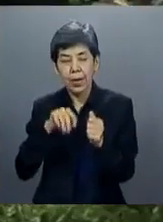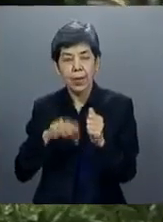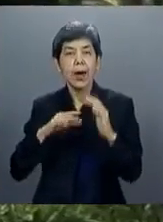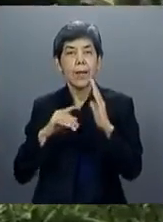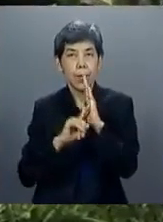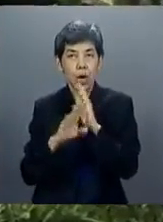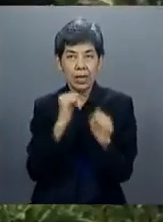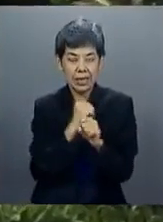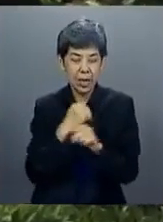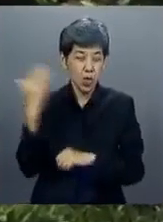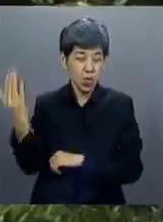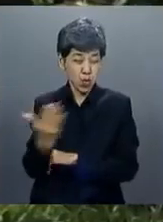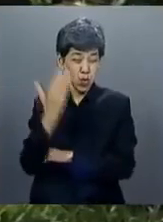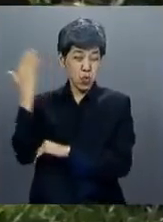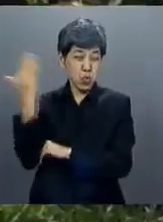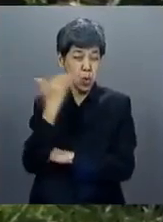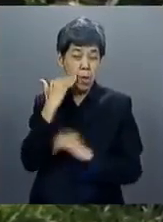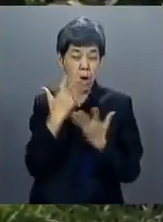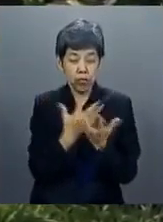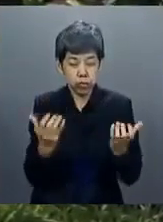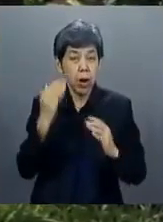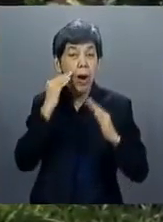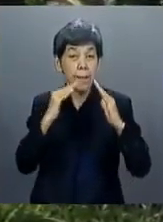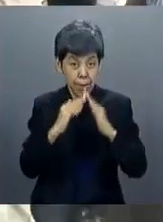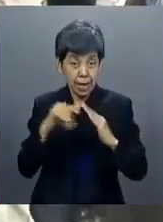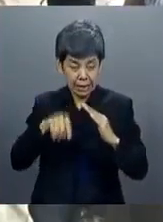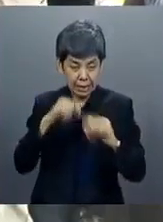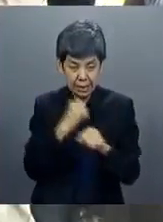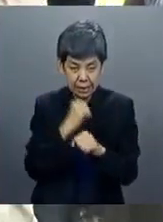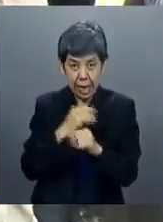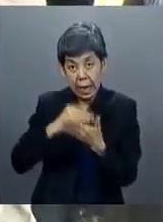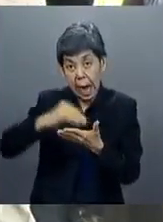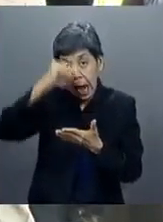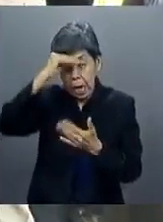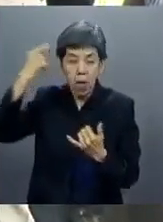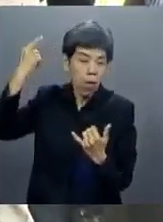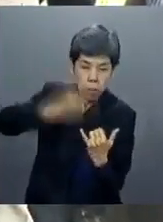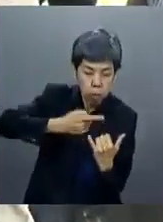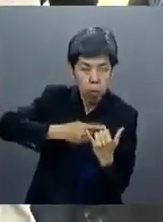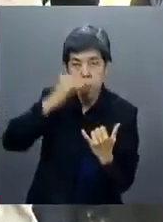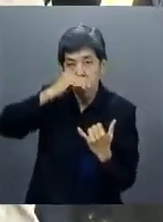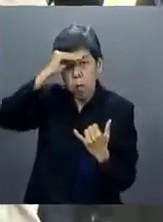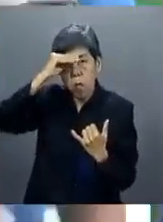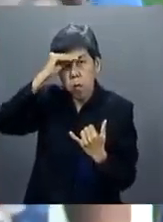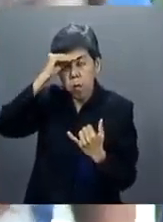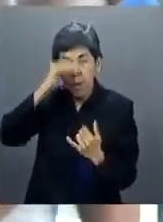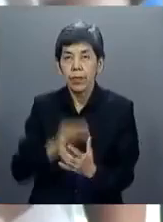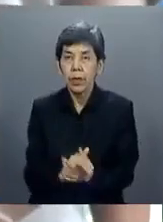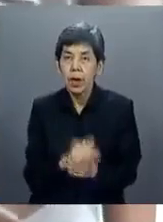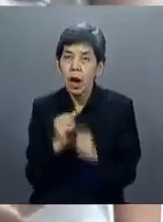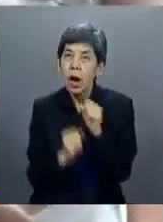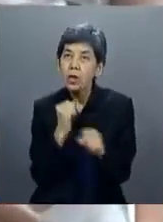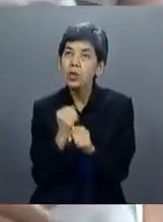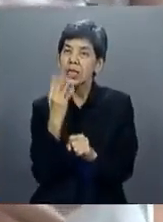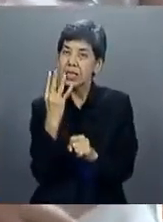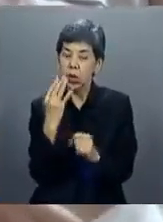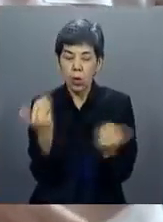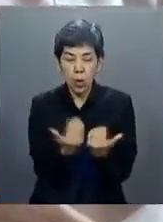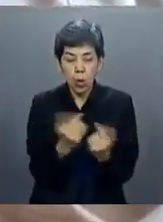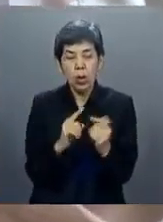ย์หลังเกิดพายุพัดบ้านพังเสียหายทั้งหลังและทับเด็กหญิงสัชิการสายสอนหรือน้องแพรวัย4 ขวบบุตรส